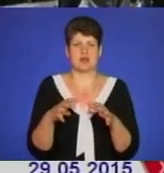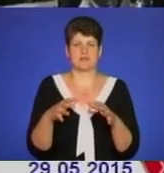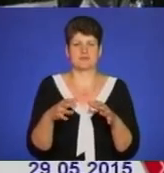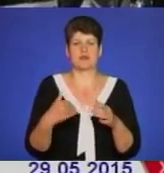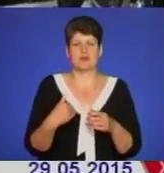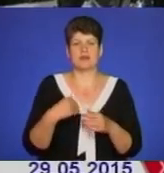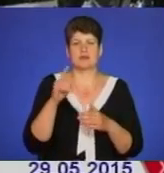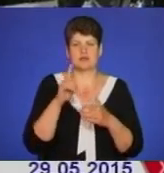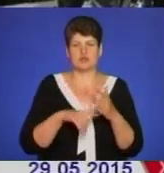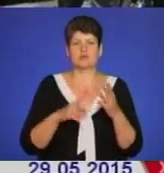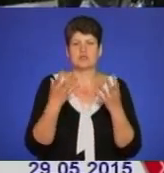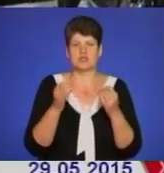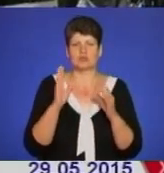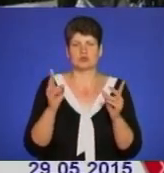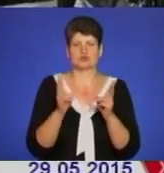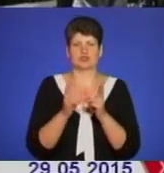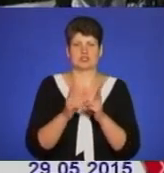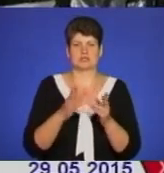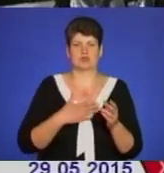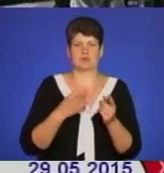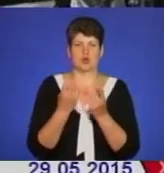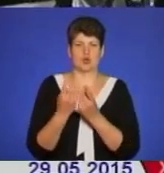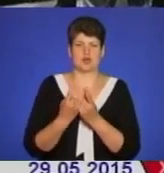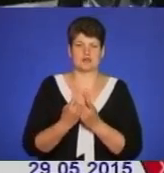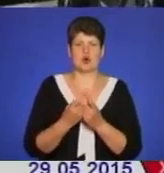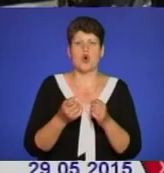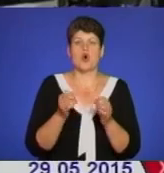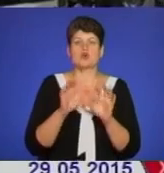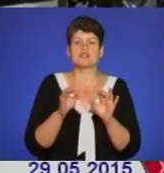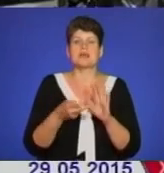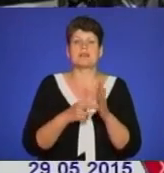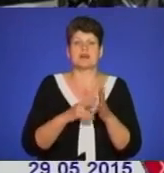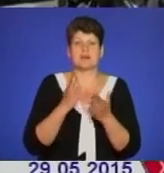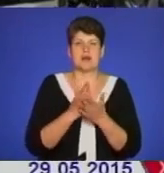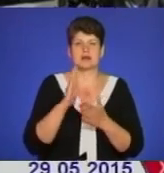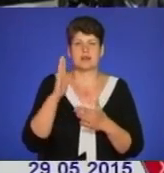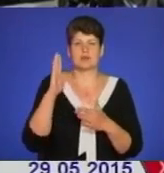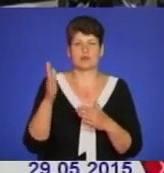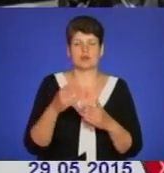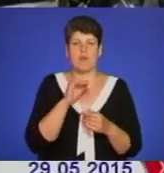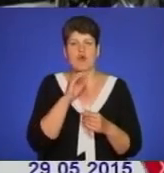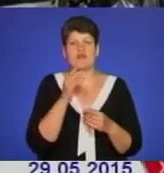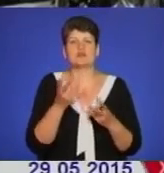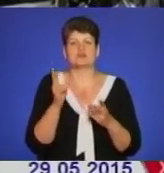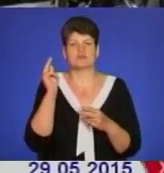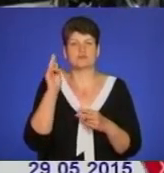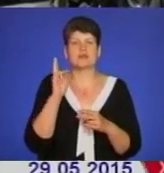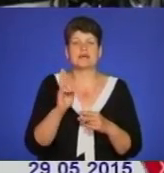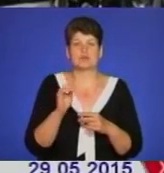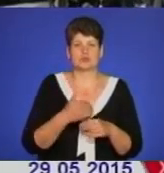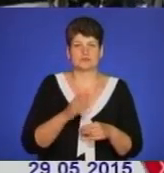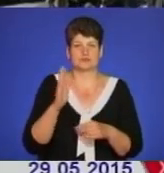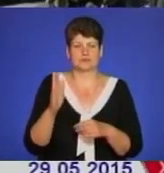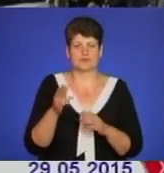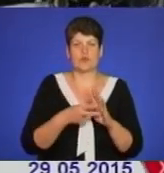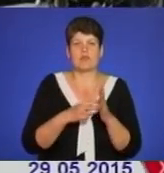Я надіюся, що ми ще будемо зустрічатися з моїми однокласниками. Розкажіть, які плани вже на майбутнє маєте, яку професію для себе обрати? Плани